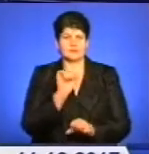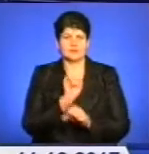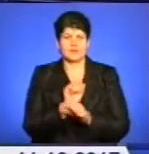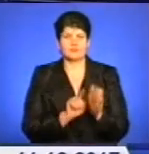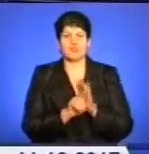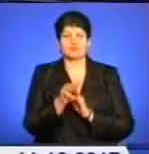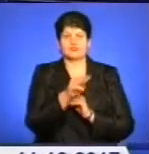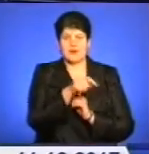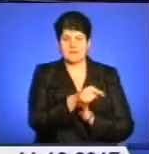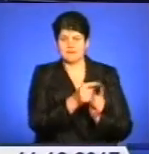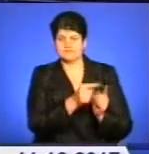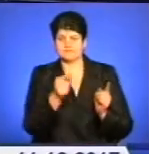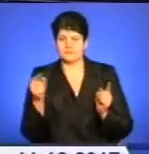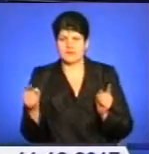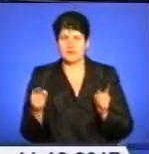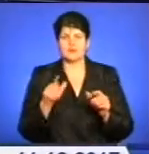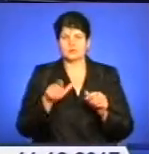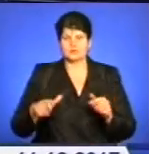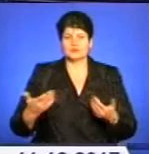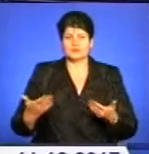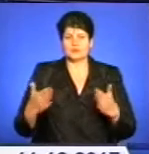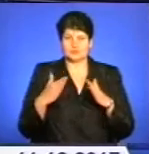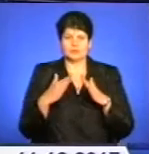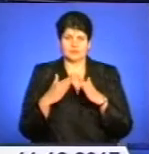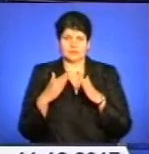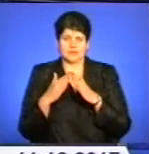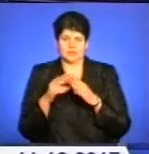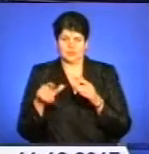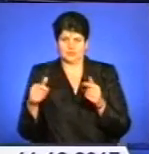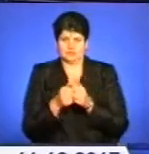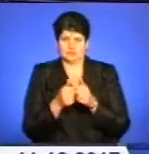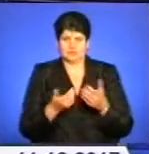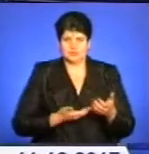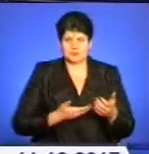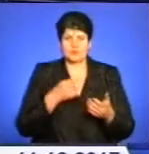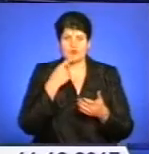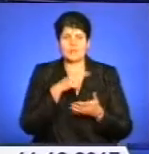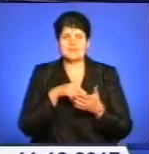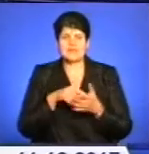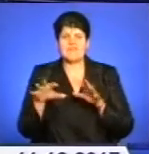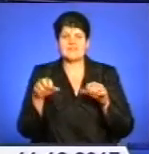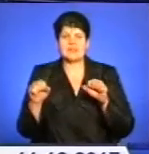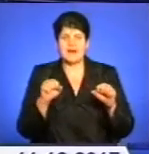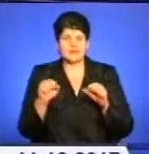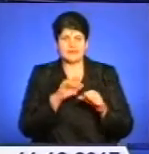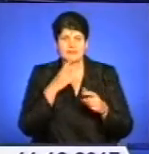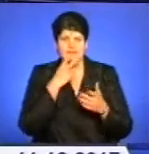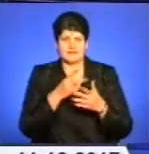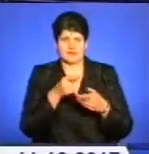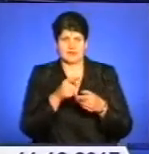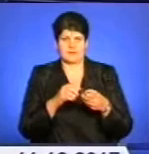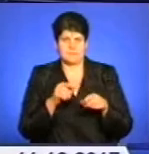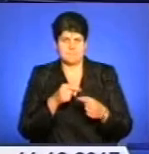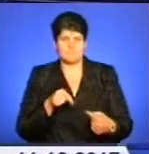травня. Мешканці будинків, які знаходяться біля Березолю, та активісти кажуть, міська влада не зважає на їхні протести, а